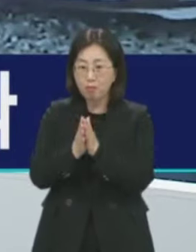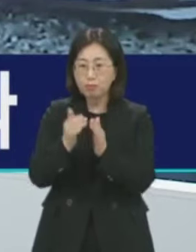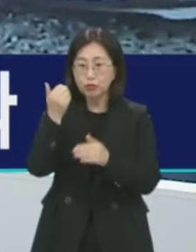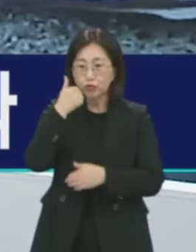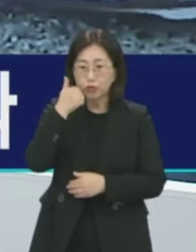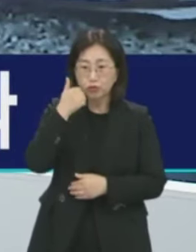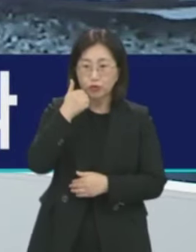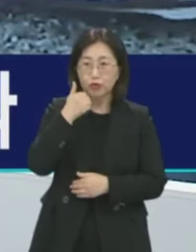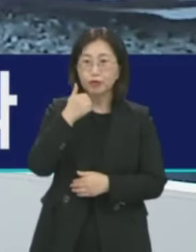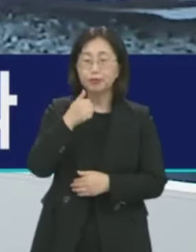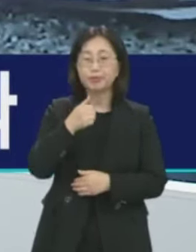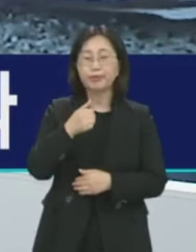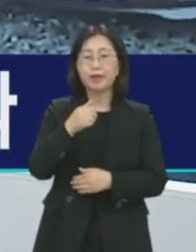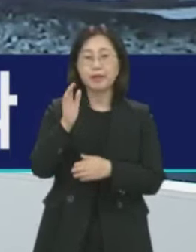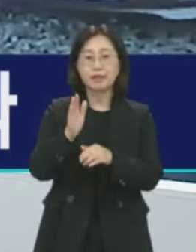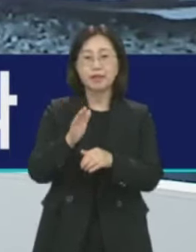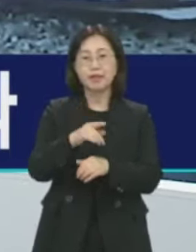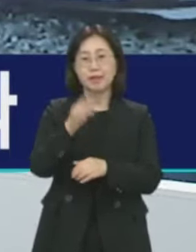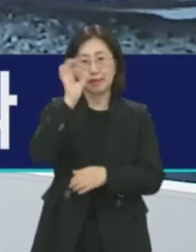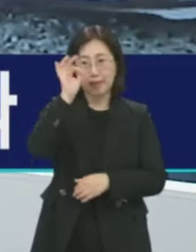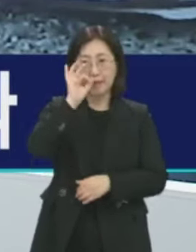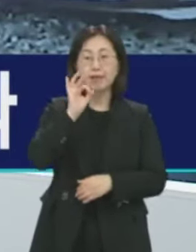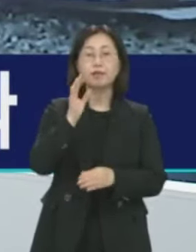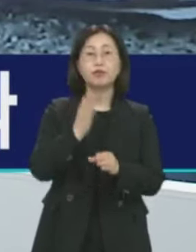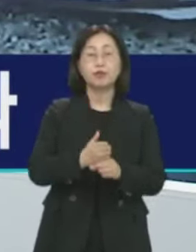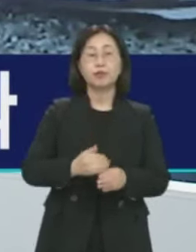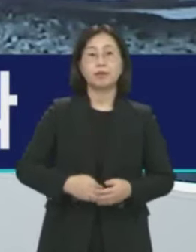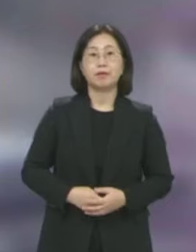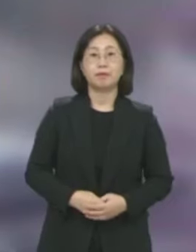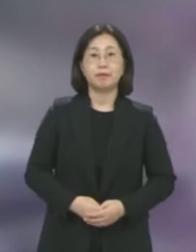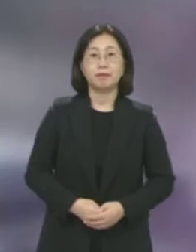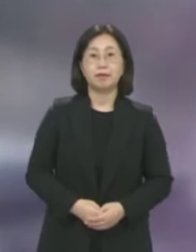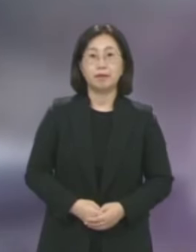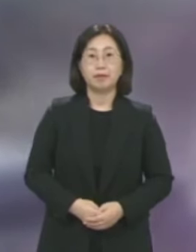검거에도 나섰습니다. 조형준 기자의 보도입니다.